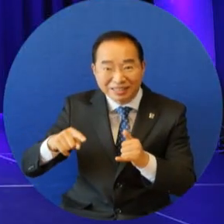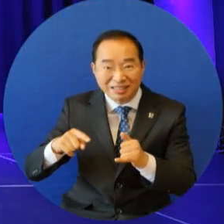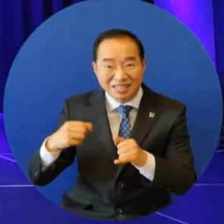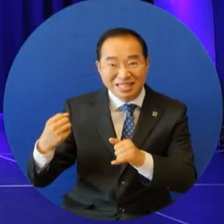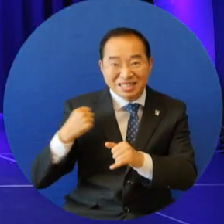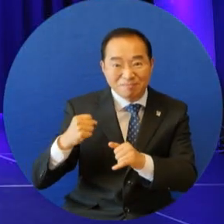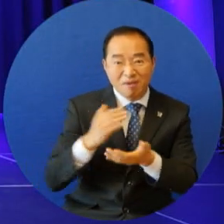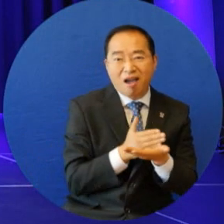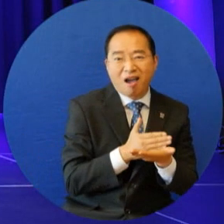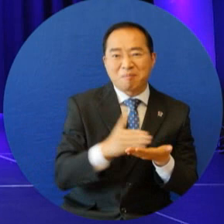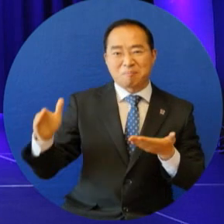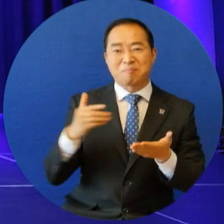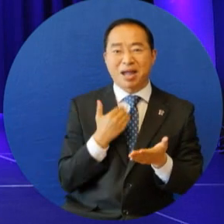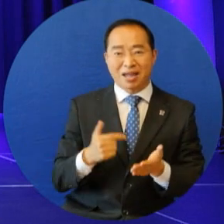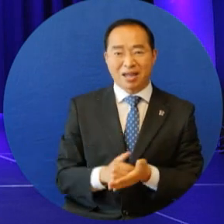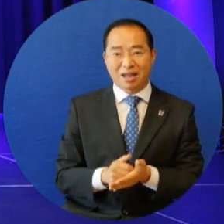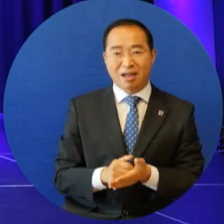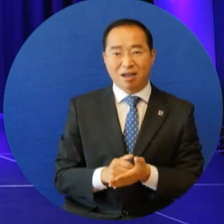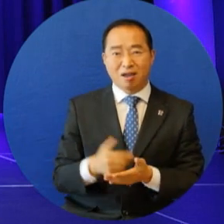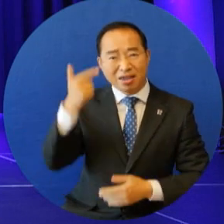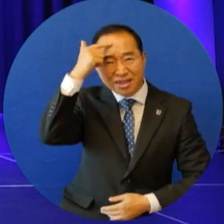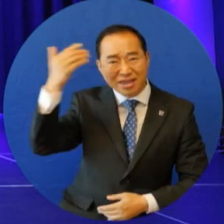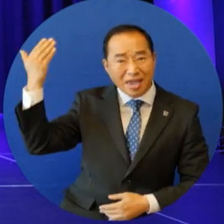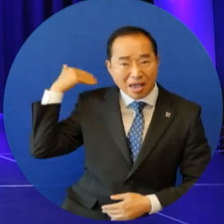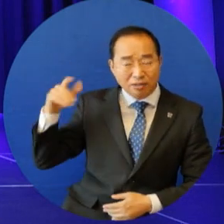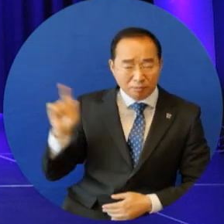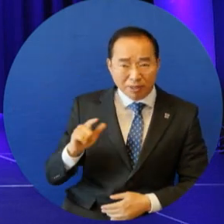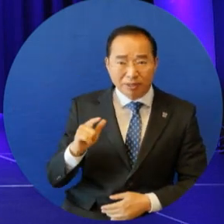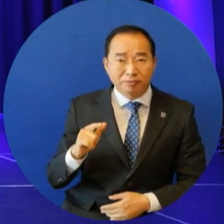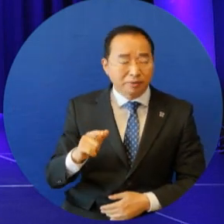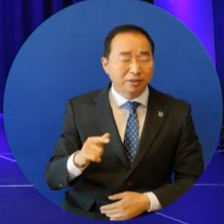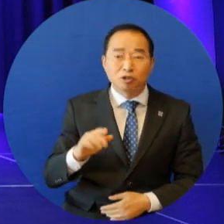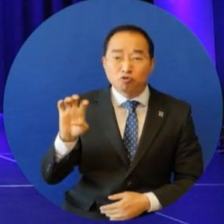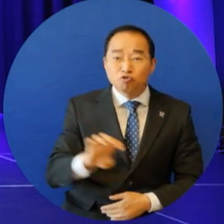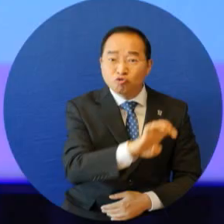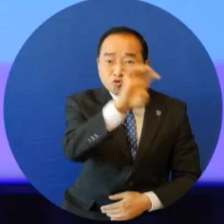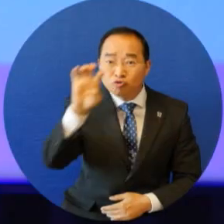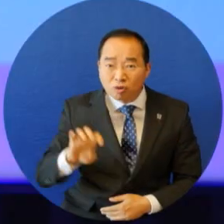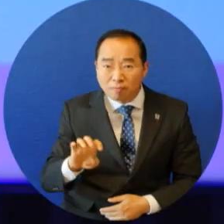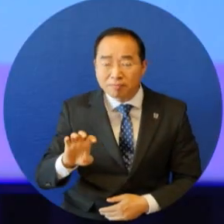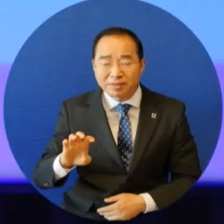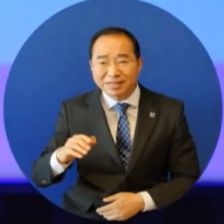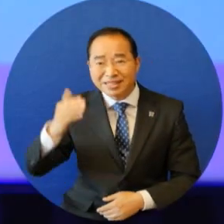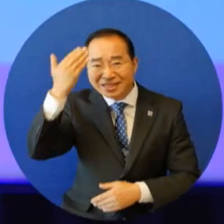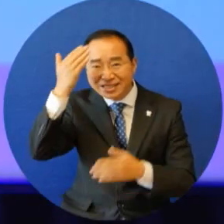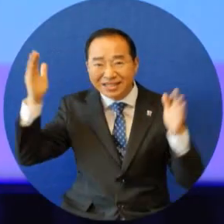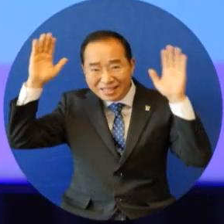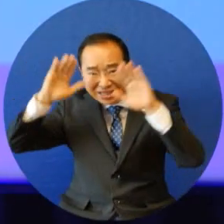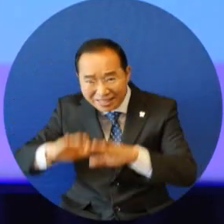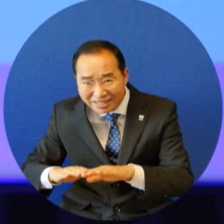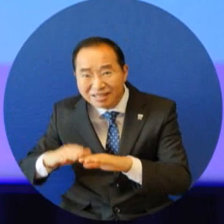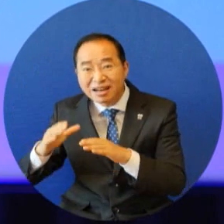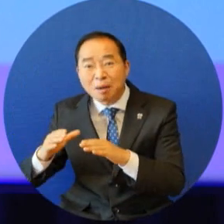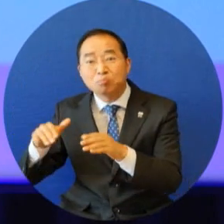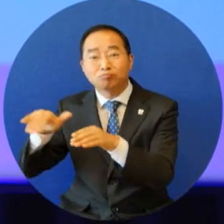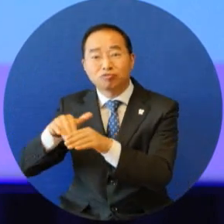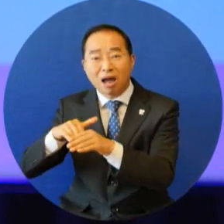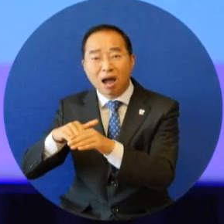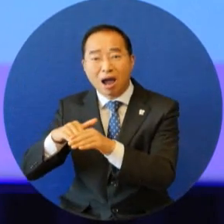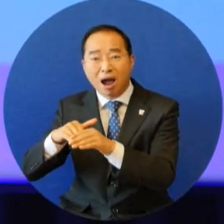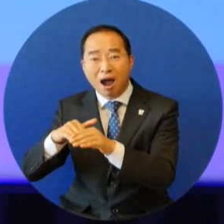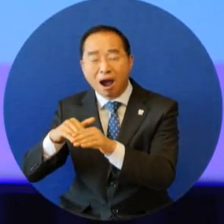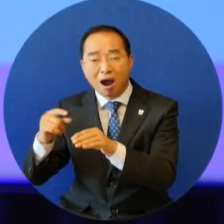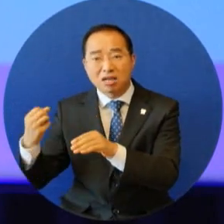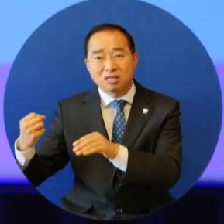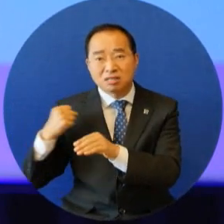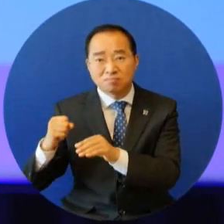해도 중세에 유럽은 이슬람에 갇혀 살았어요. 그래서 동으로도